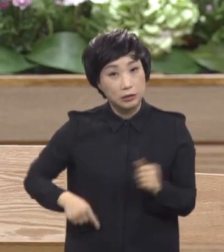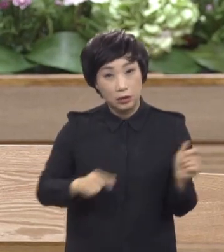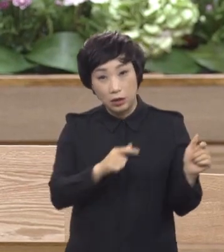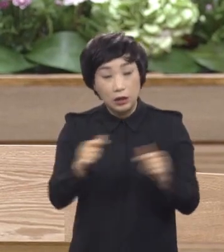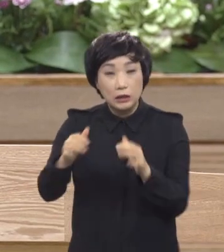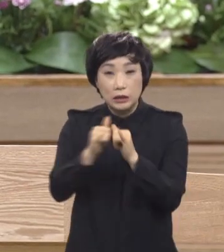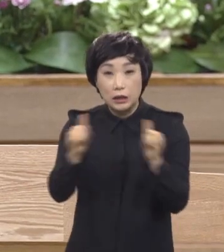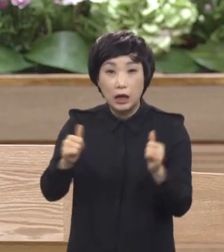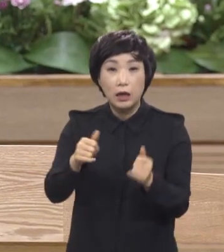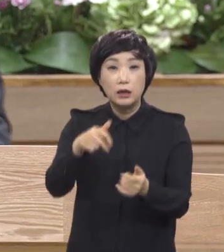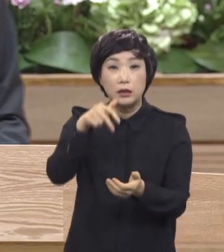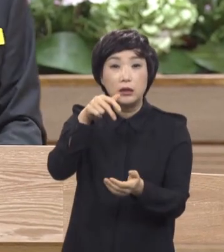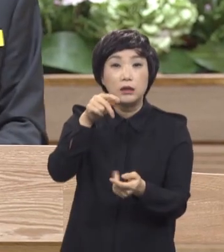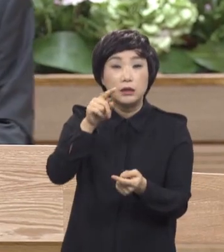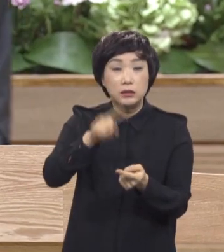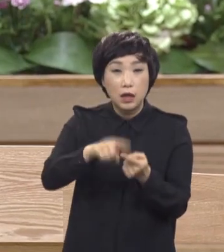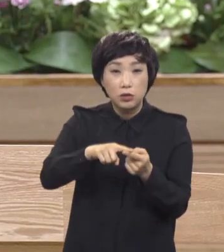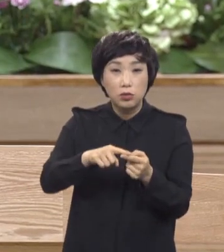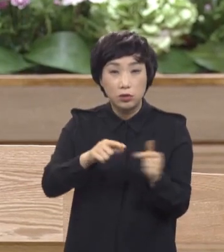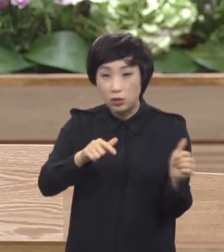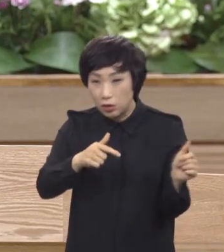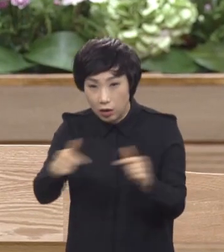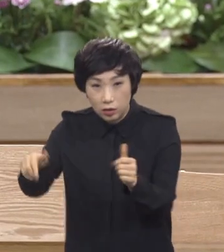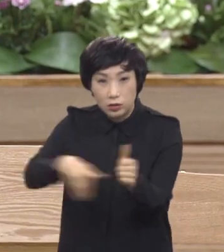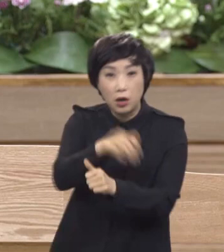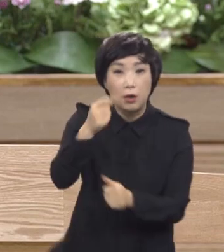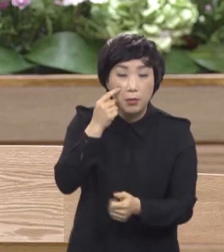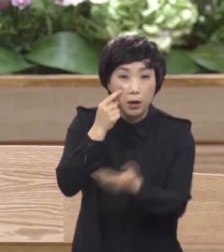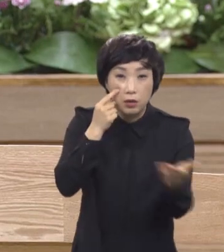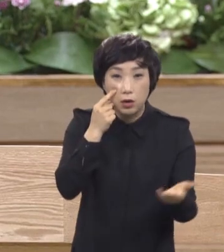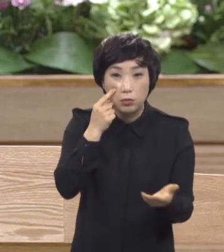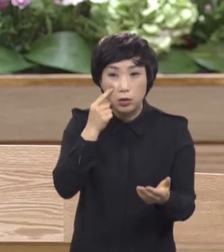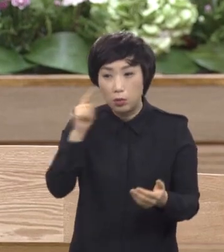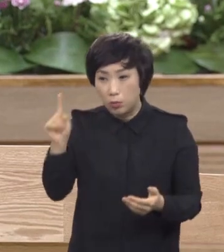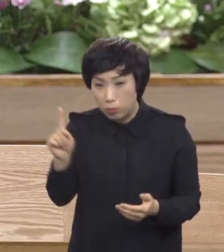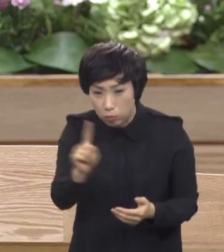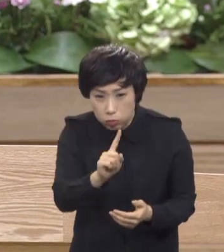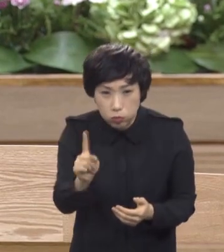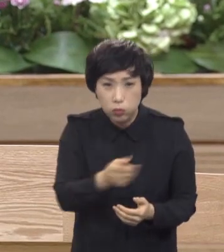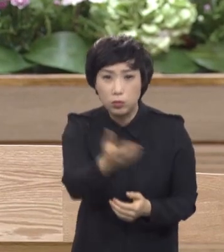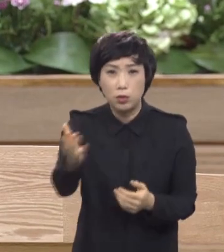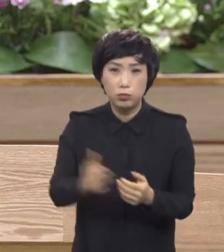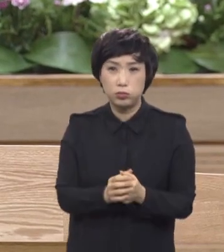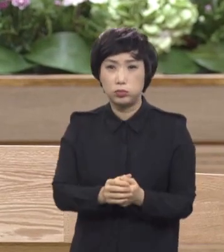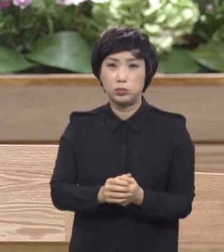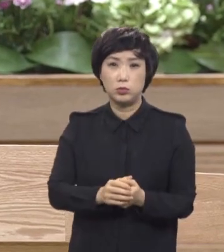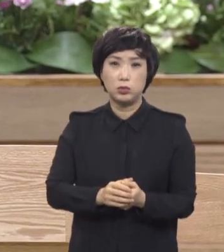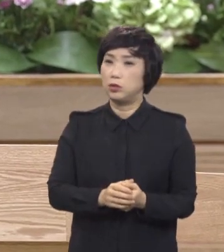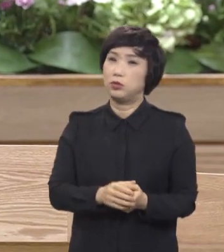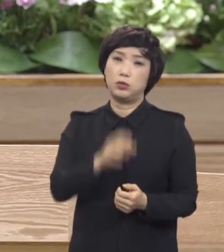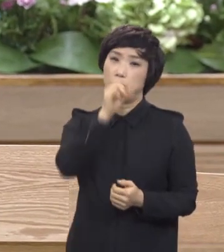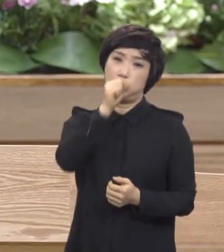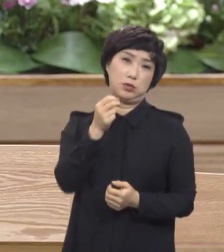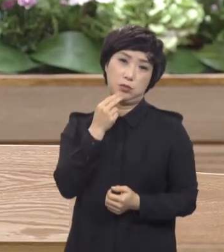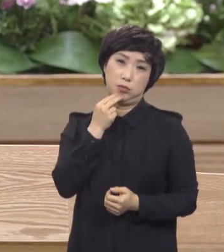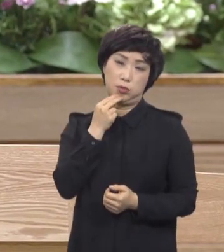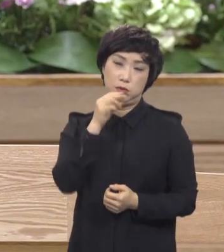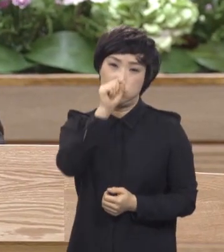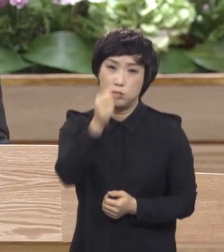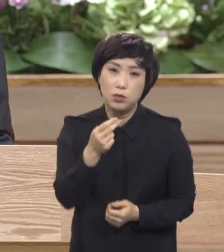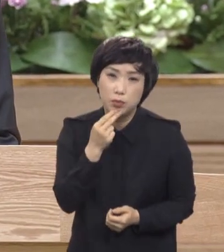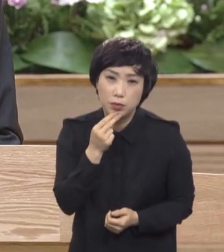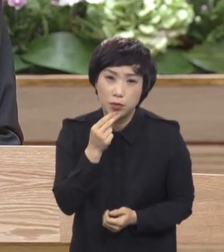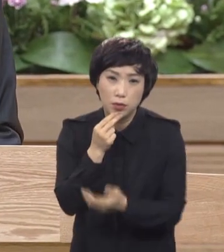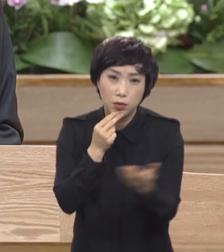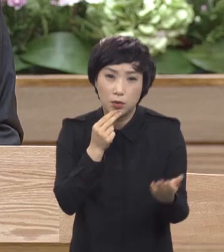인간적 이런 상황 속에서 다 바라볼 때 어느 한 구석에 성한 데가 없어요 어느 한 구석에